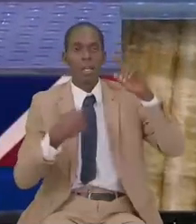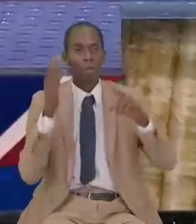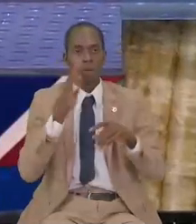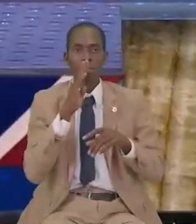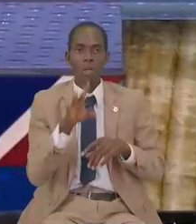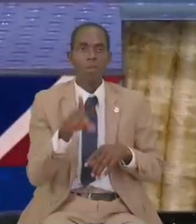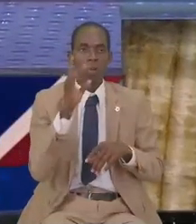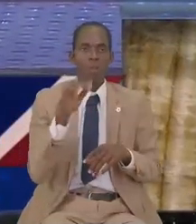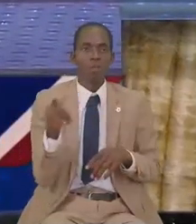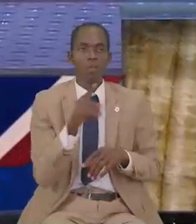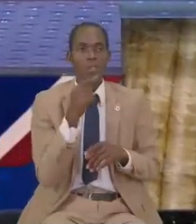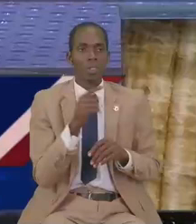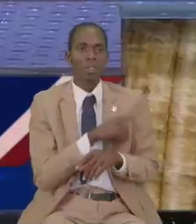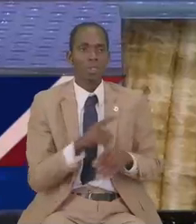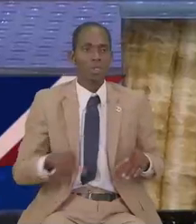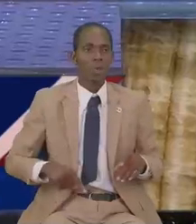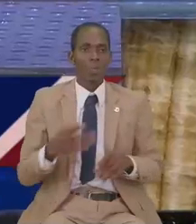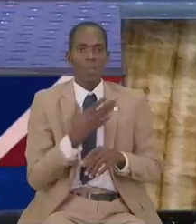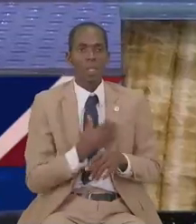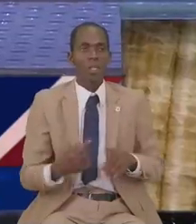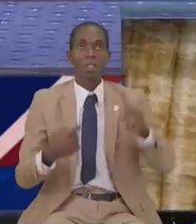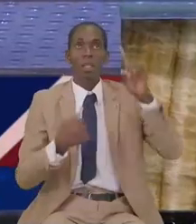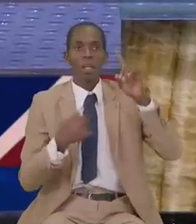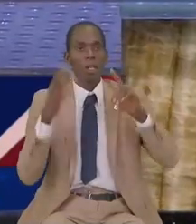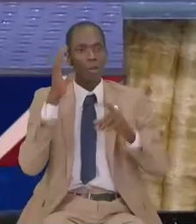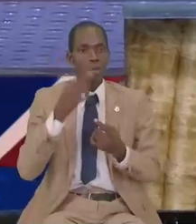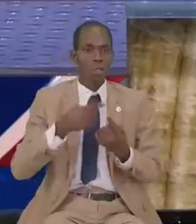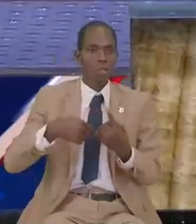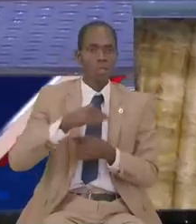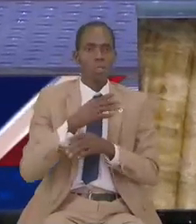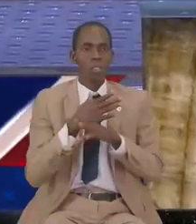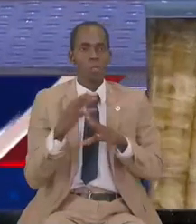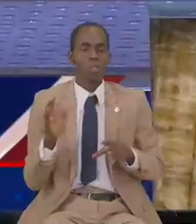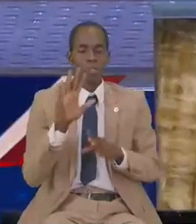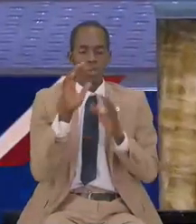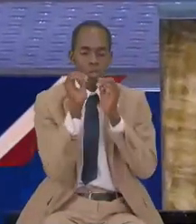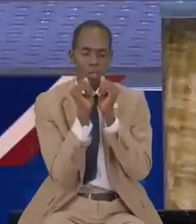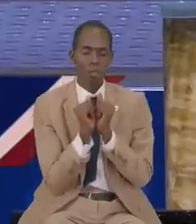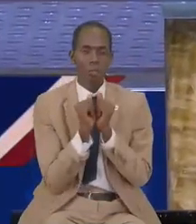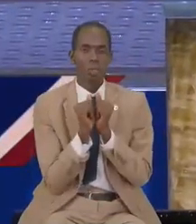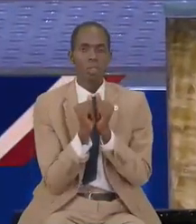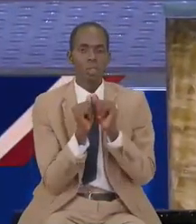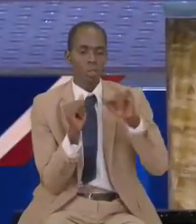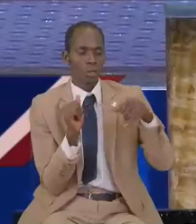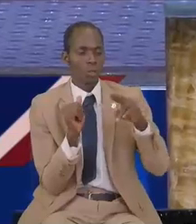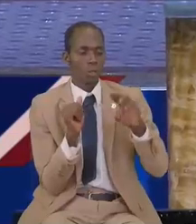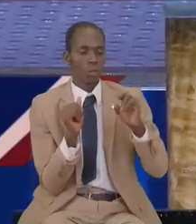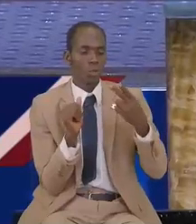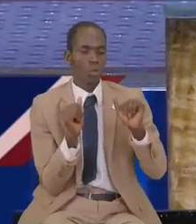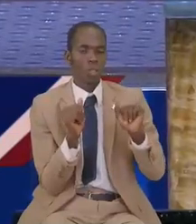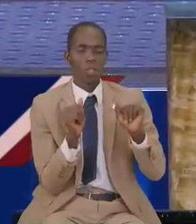dit l'Éternel, et je ramènerai vos captifs. Judas, la captivité